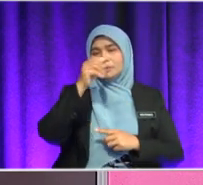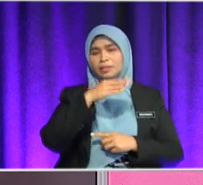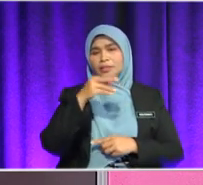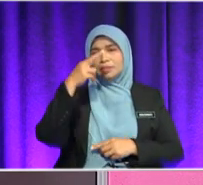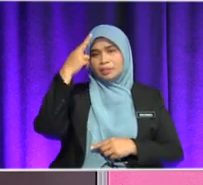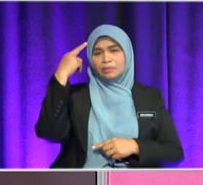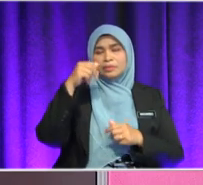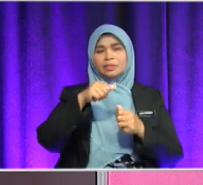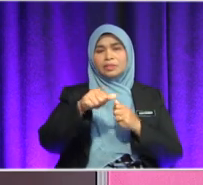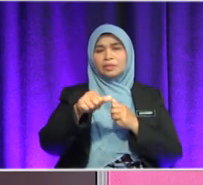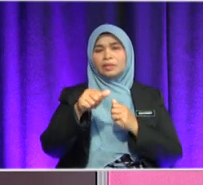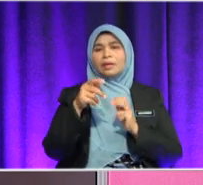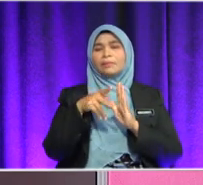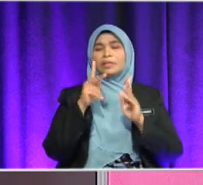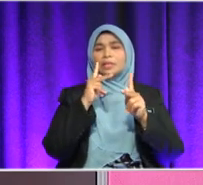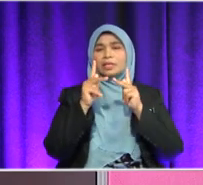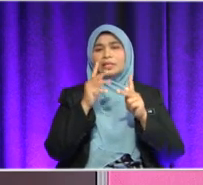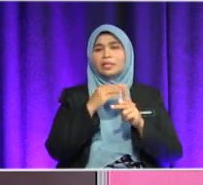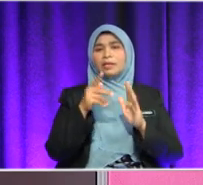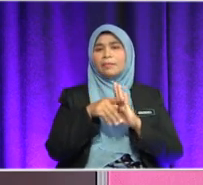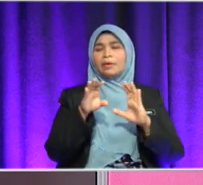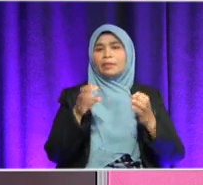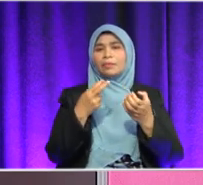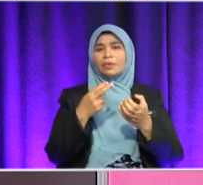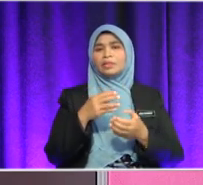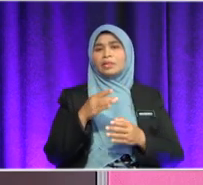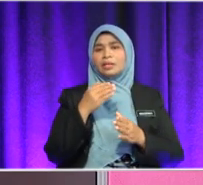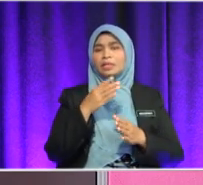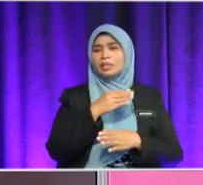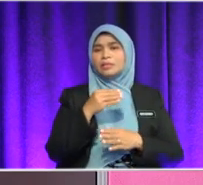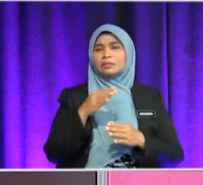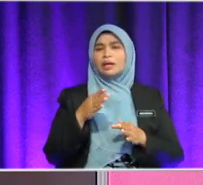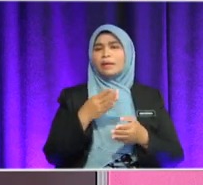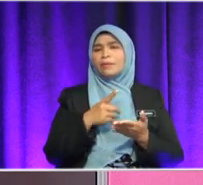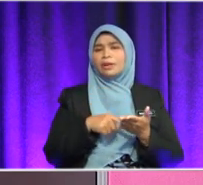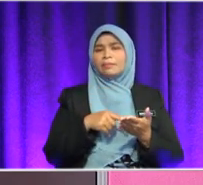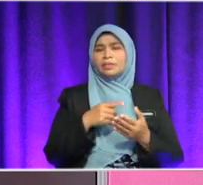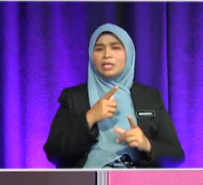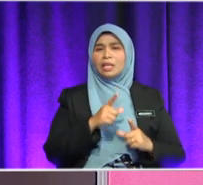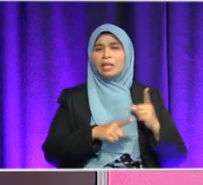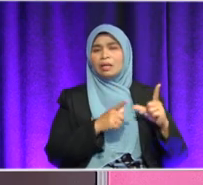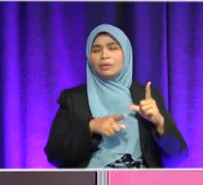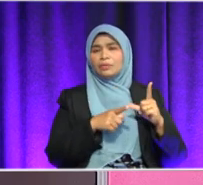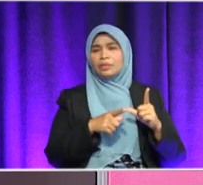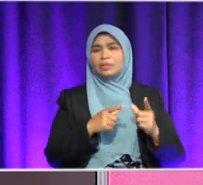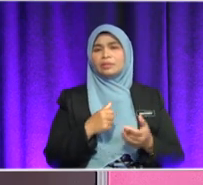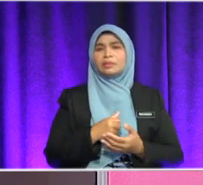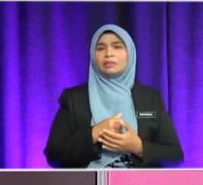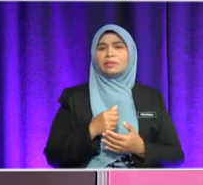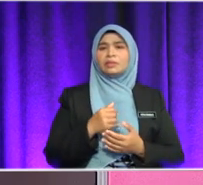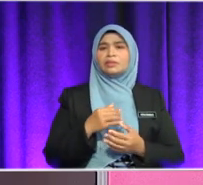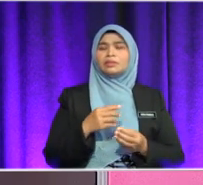perbuatan perkataan dan sebarang lakunan sebaran Tik Tok yang berkaitan dengan